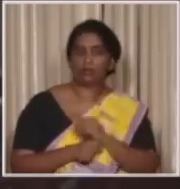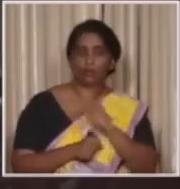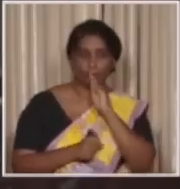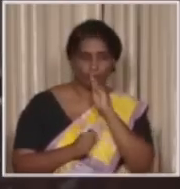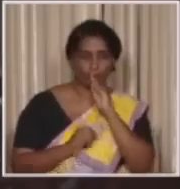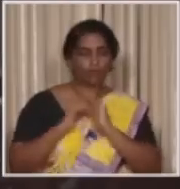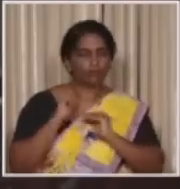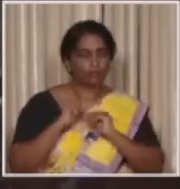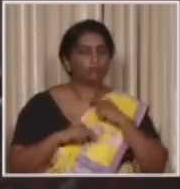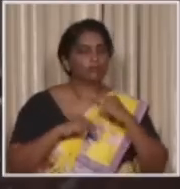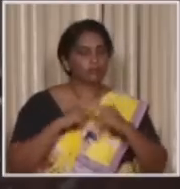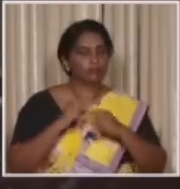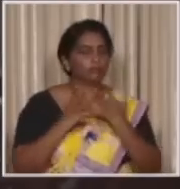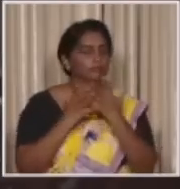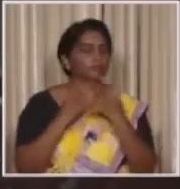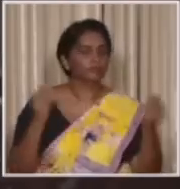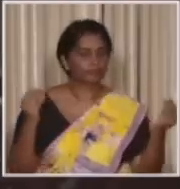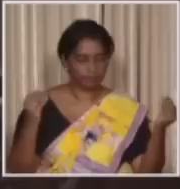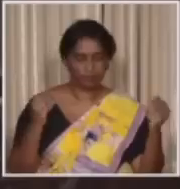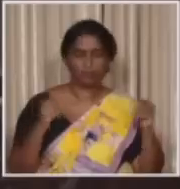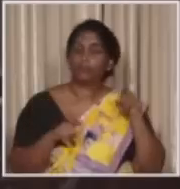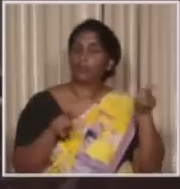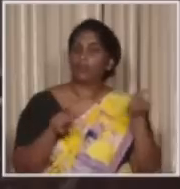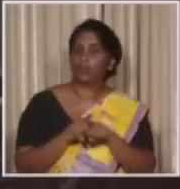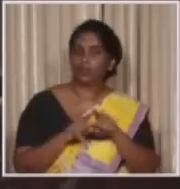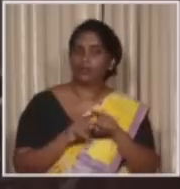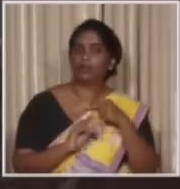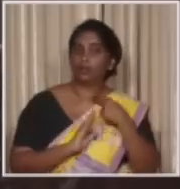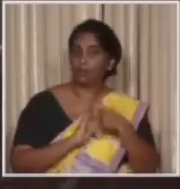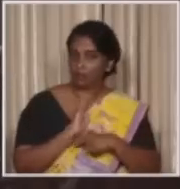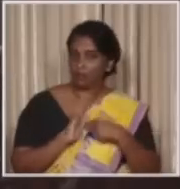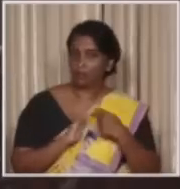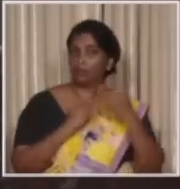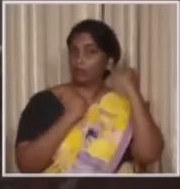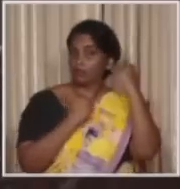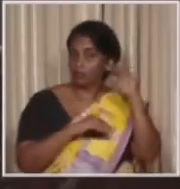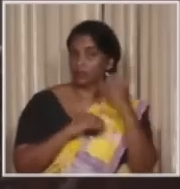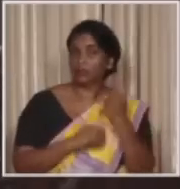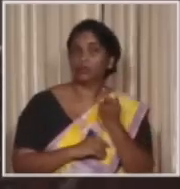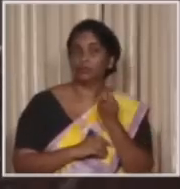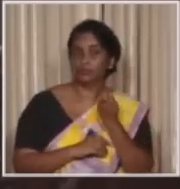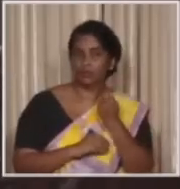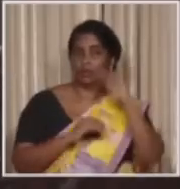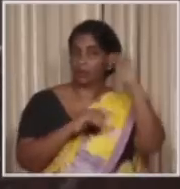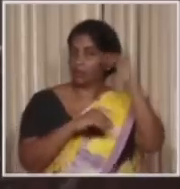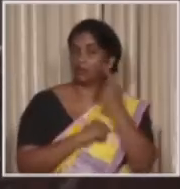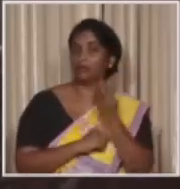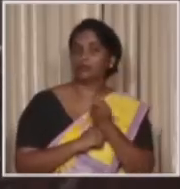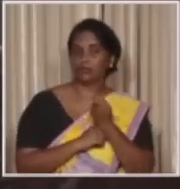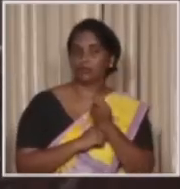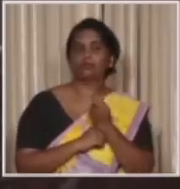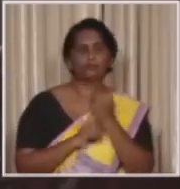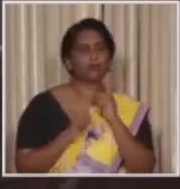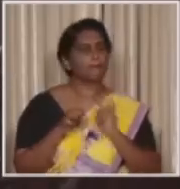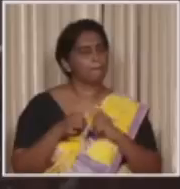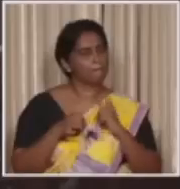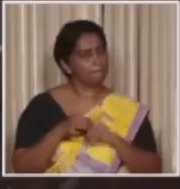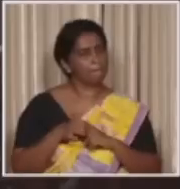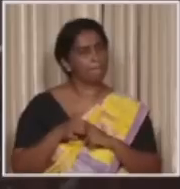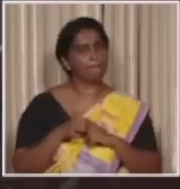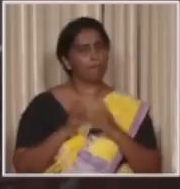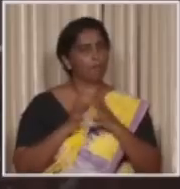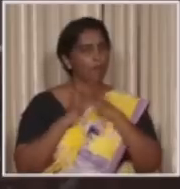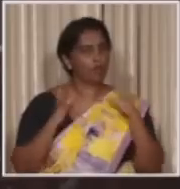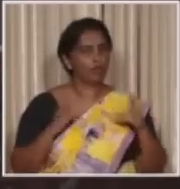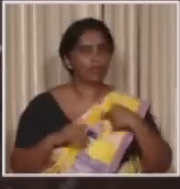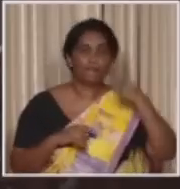ඉතාමත්ම ක්‍රමානුකූලව නිමාවට පත් වුණා. ඒ නිසා අපේ රටේ අපනයන ආර්ථිකය සහ ආනයන ආර්ථිකය අතර තියෙන ප්‍රශ්නය හුඟක්